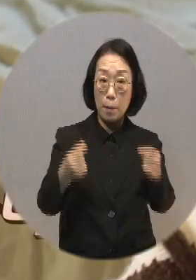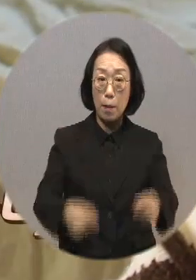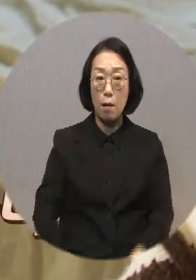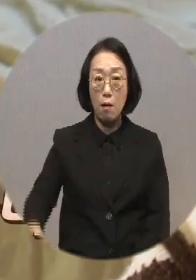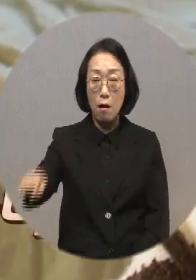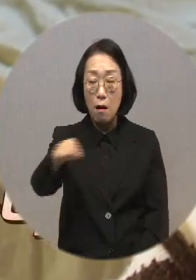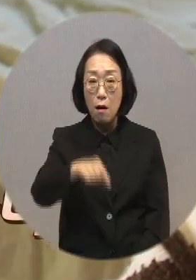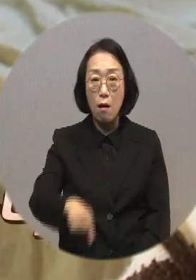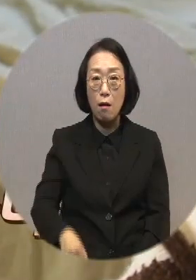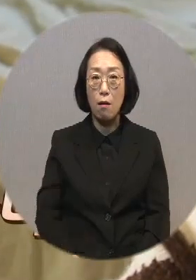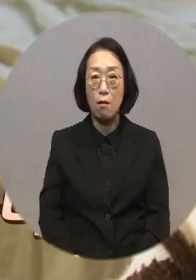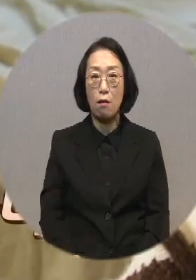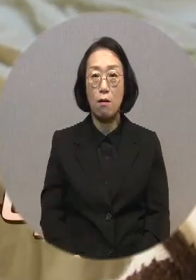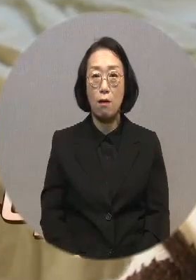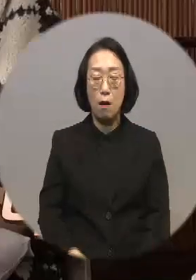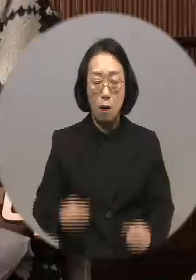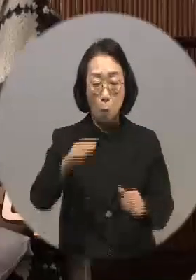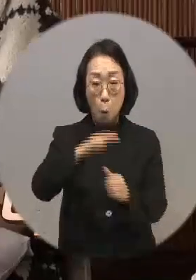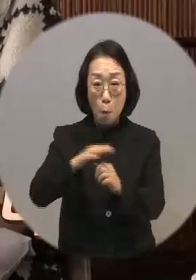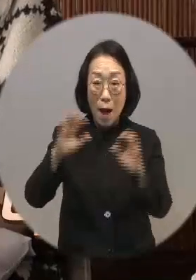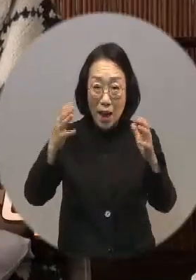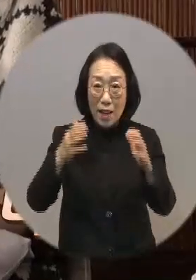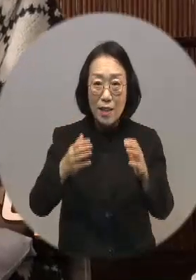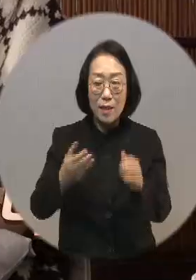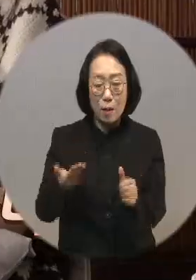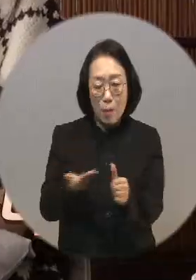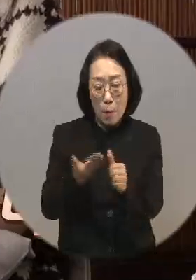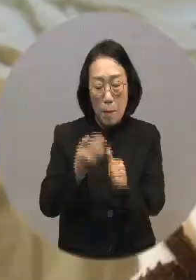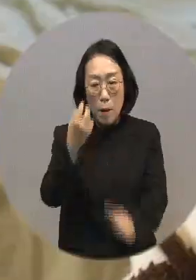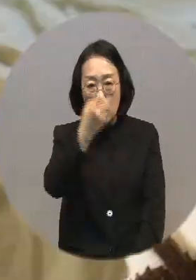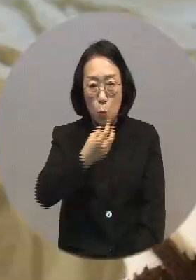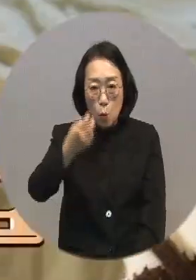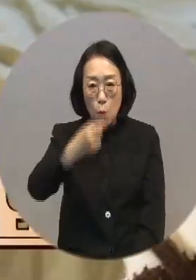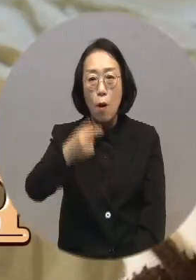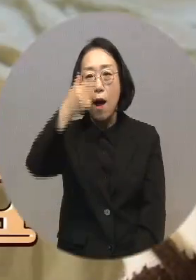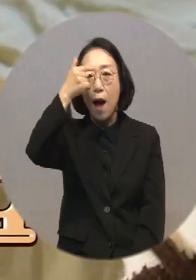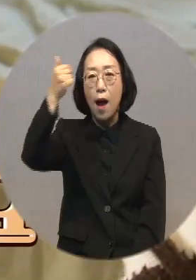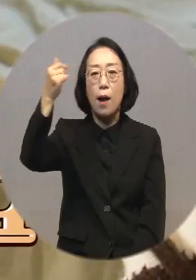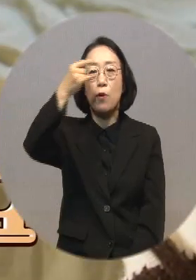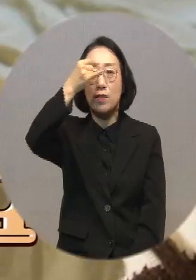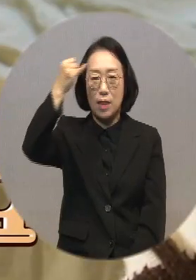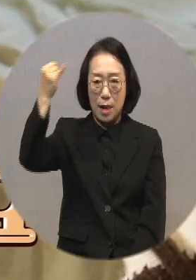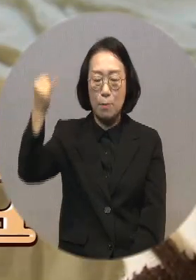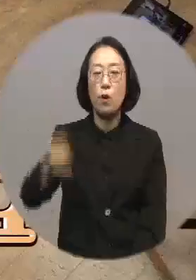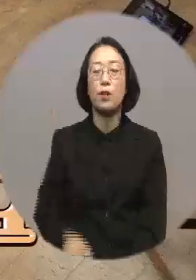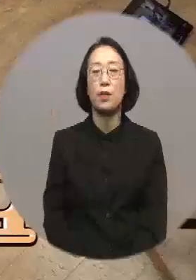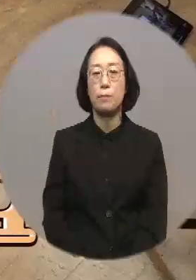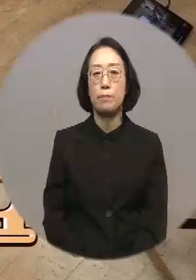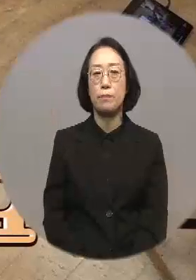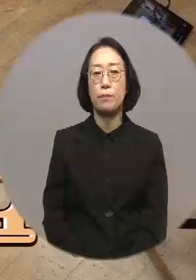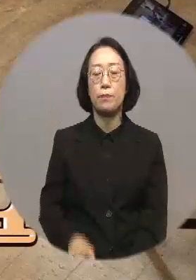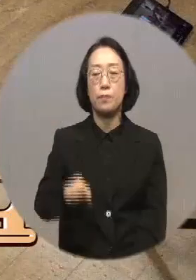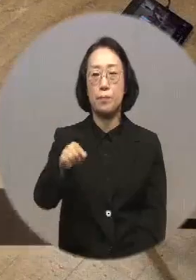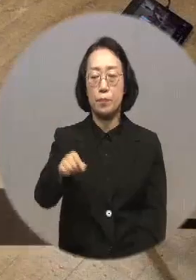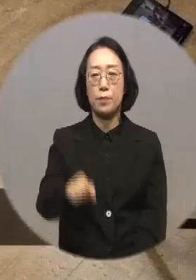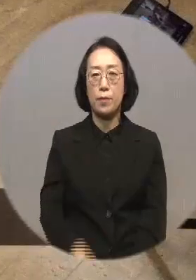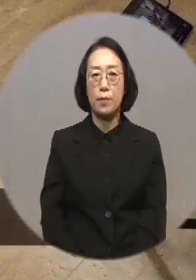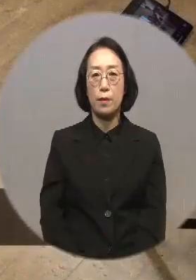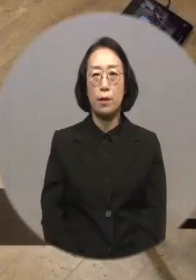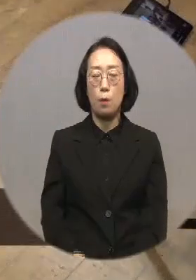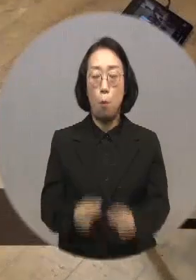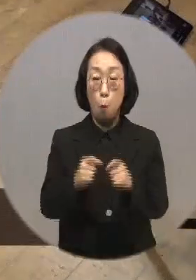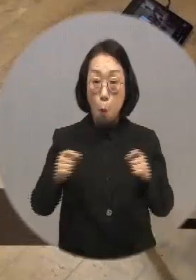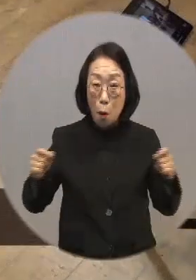아이들이 육아를 할아버지 할머니가 해주시지 않나요? 많이 네. 도와주시죠. 여기서 아마 저는 예전에도 보면은 그때 보면은요 보통 오래